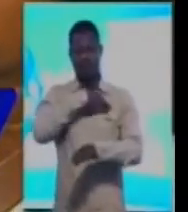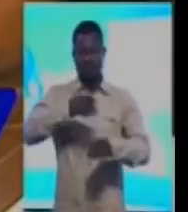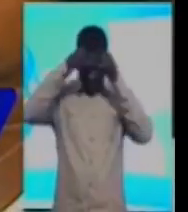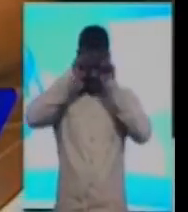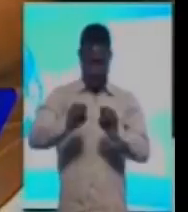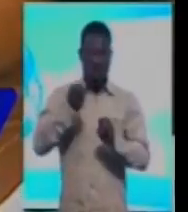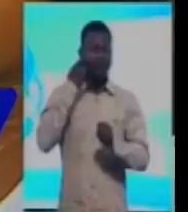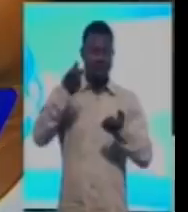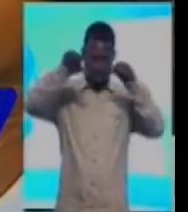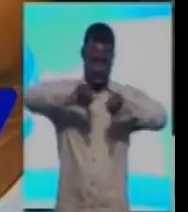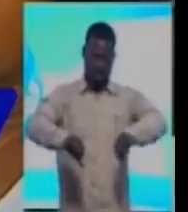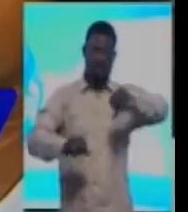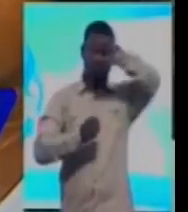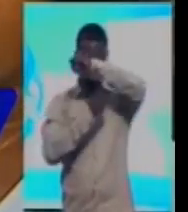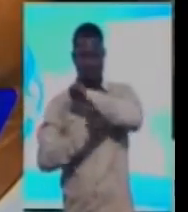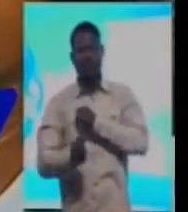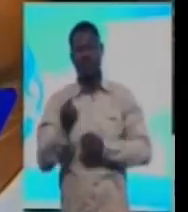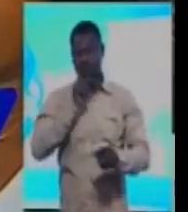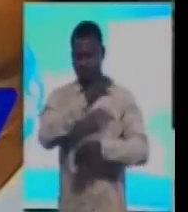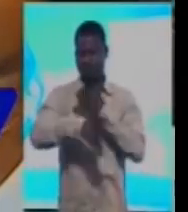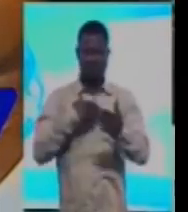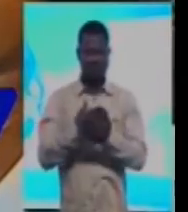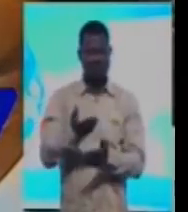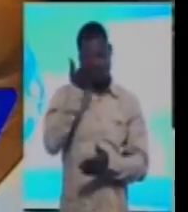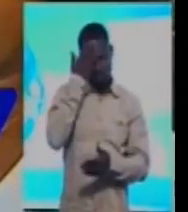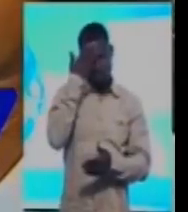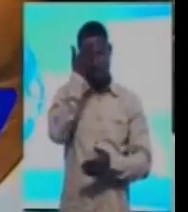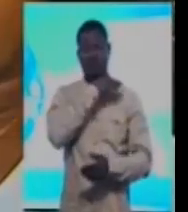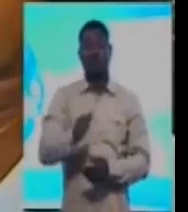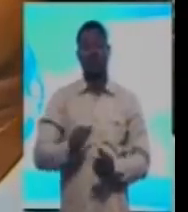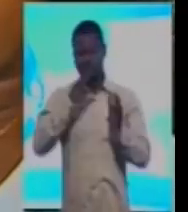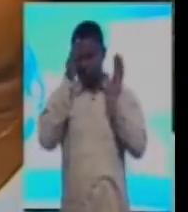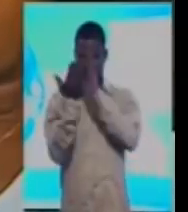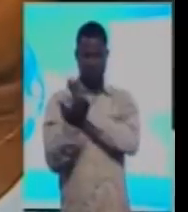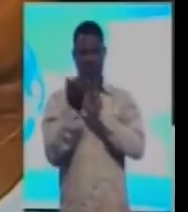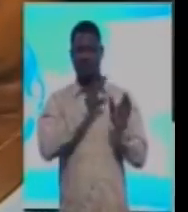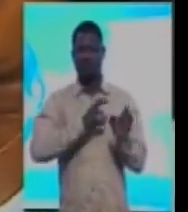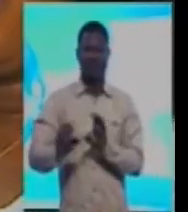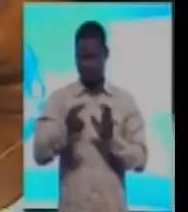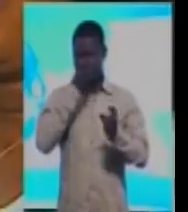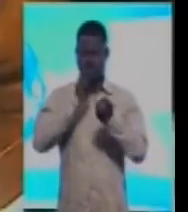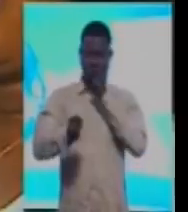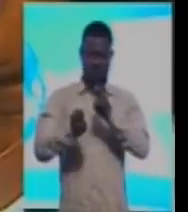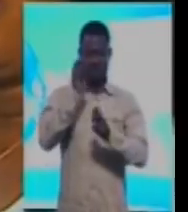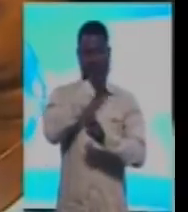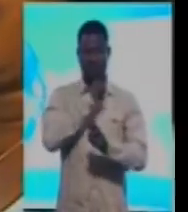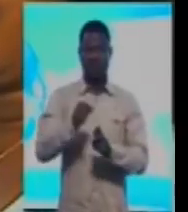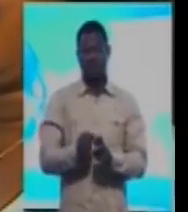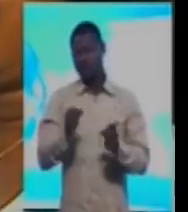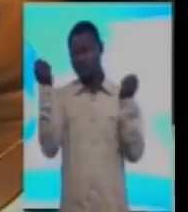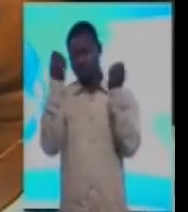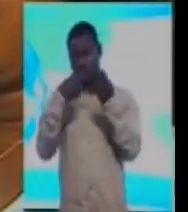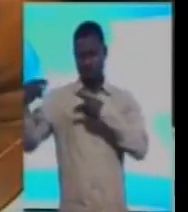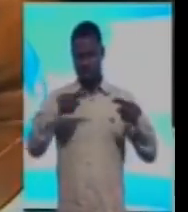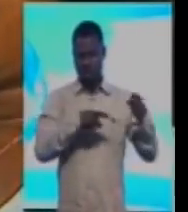que nous connaissons. Et nous savons que pour faire face à la guerre qui nous est imposée de l'extérieur, nous avons besoin